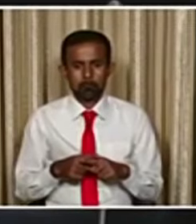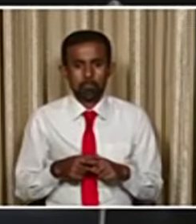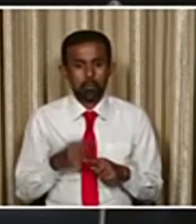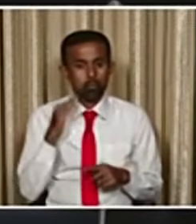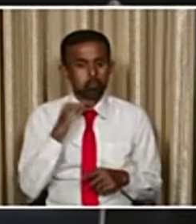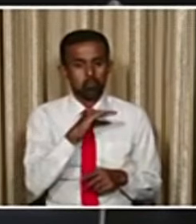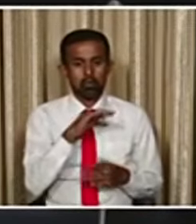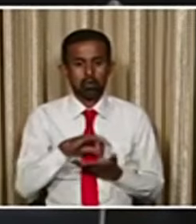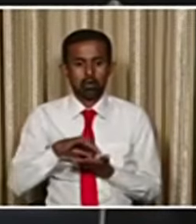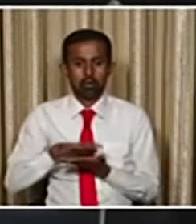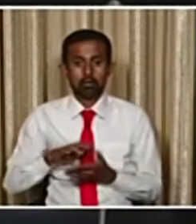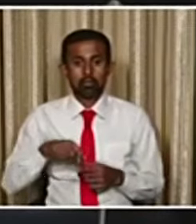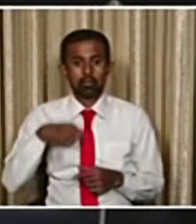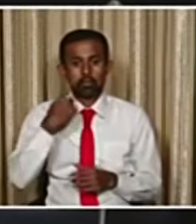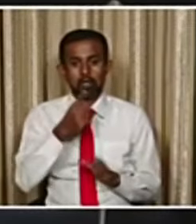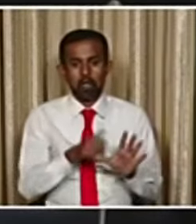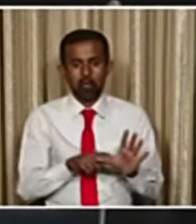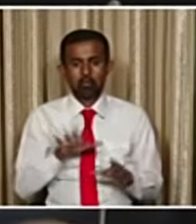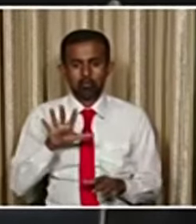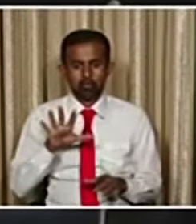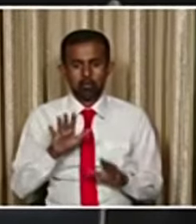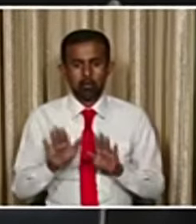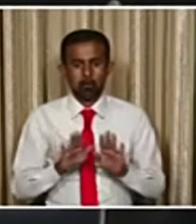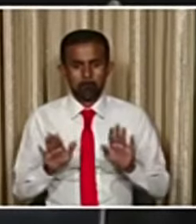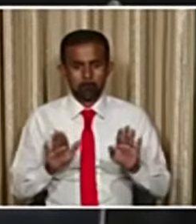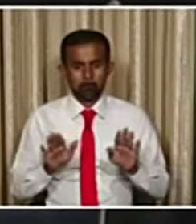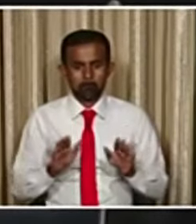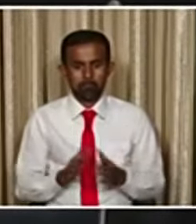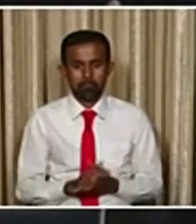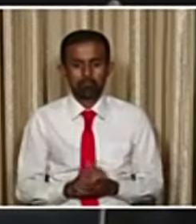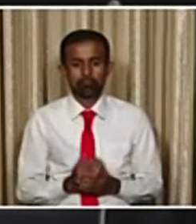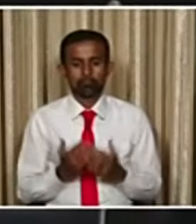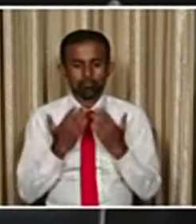තියෙනවා ජනතාව තීරණය කරනවා ඊළඟ අවුරුදු 5ට කවුද වුම පාලනය කරන්නේ කියලා බොහොම සුදිගරු